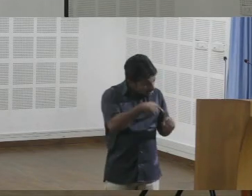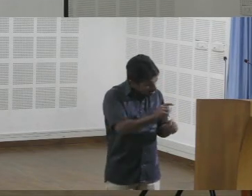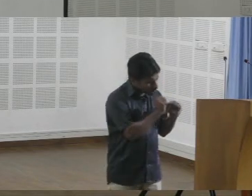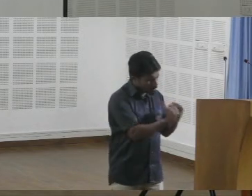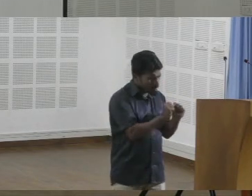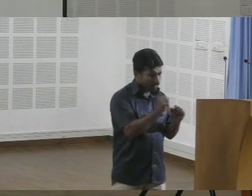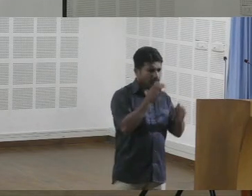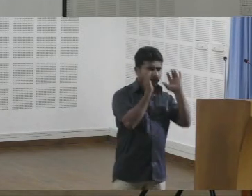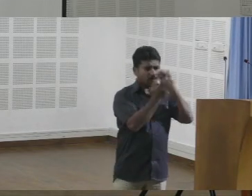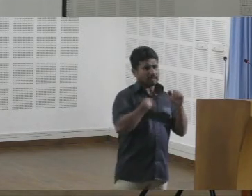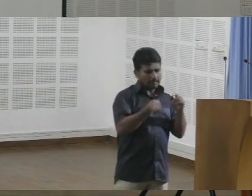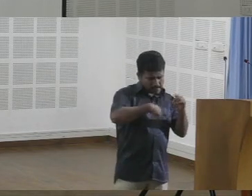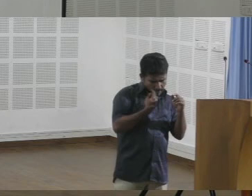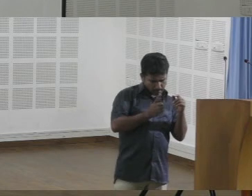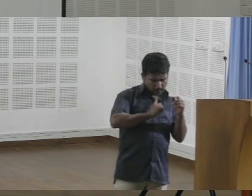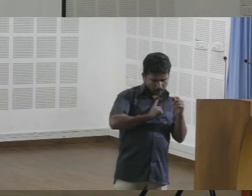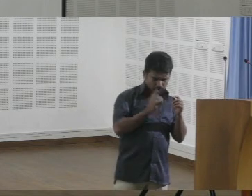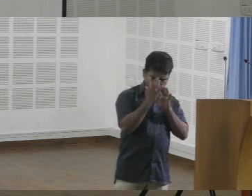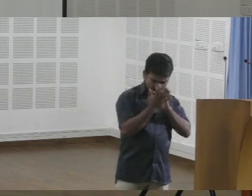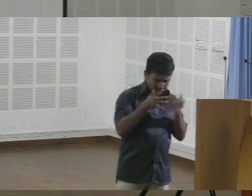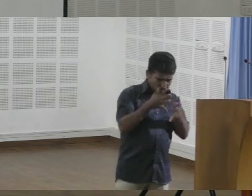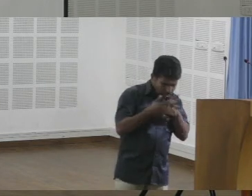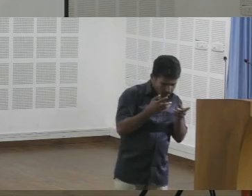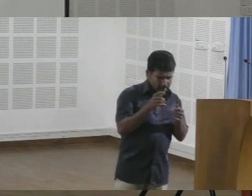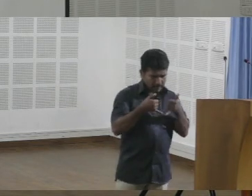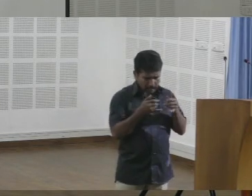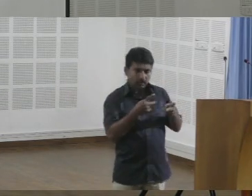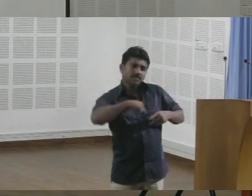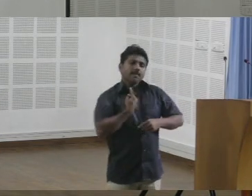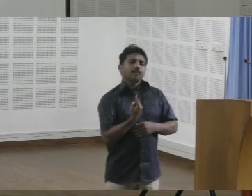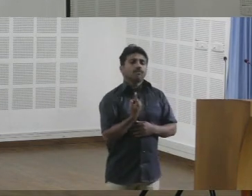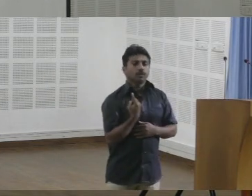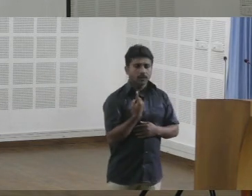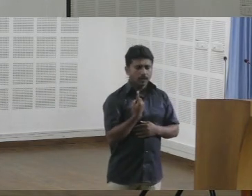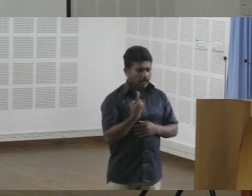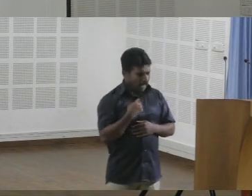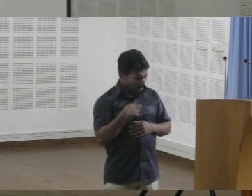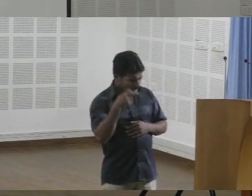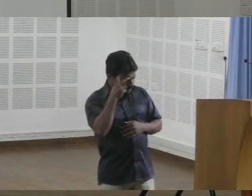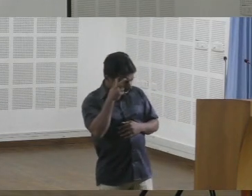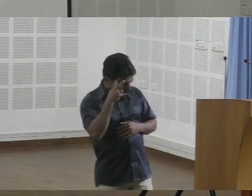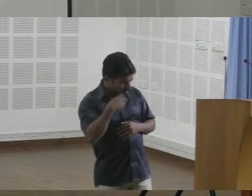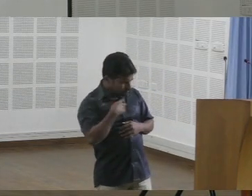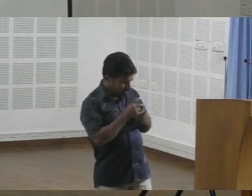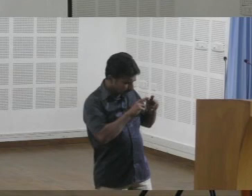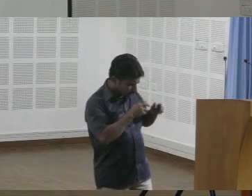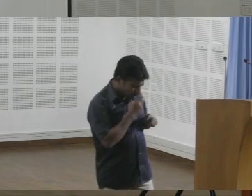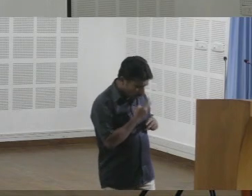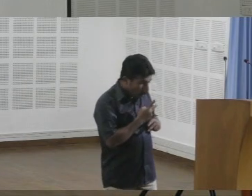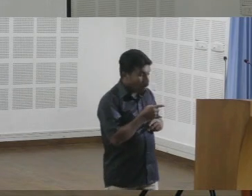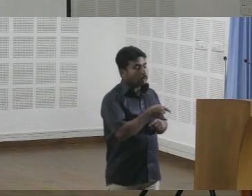ലോകത്തിലേക്ക് അവൻ പോയത് ആ സമയത്തായിരുന്നു. അപ്പൊ ഞങ്ങള് അവന് ഡയഗ്നോസ് ചെയ്തത് ഓട്ടിസം,